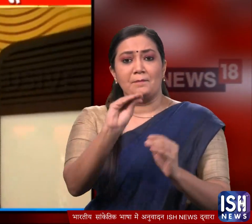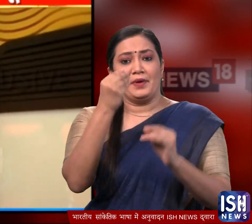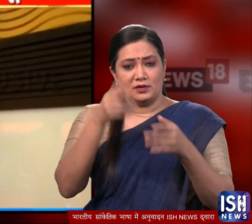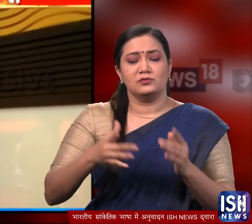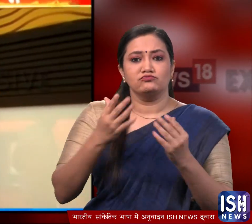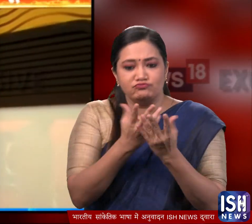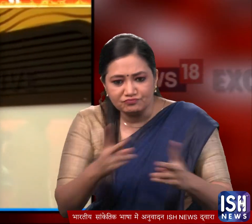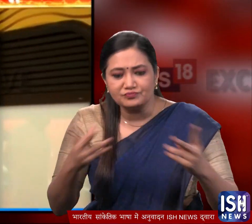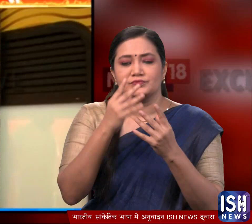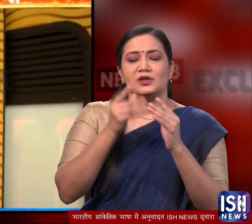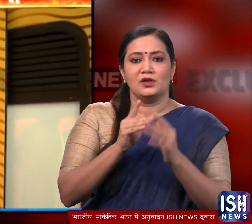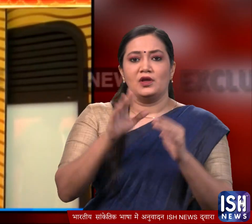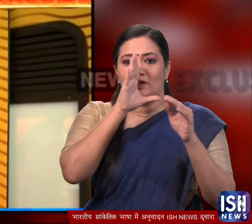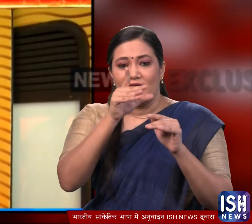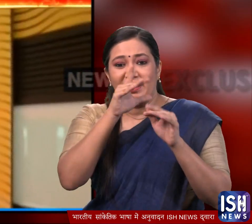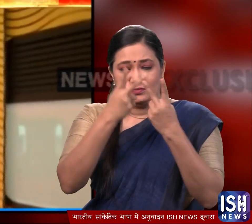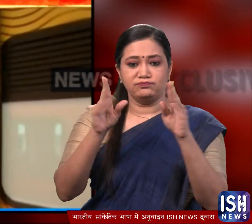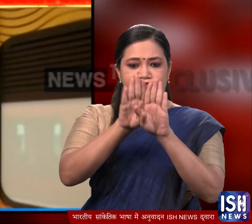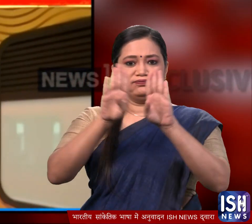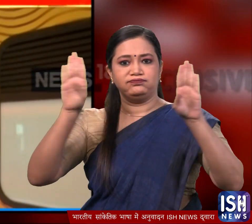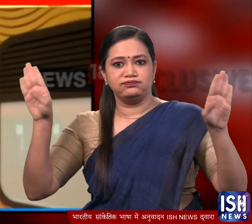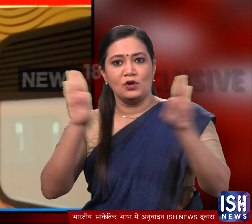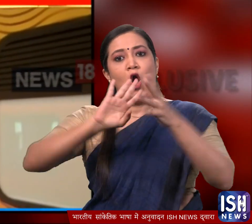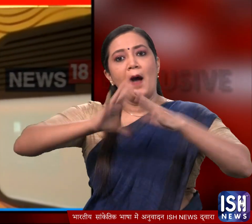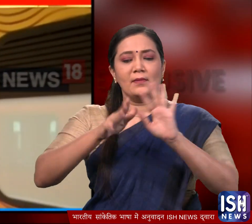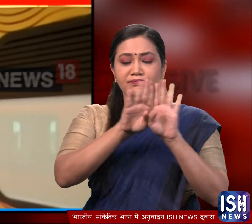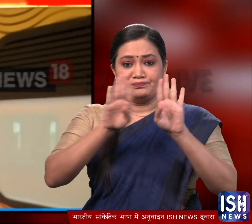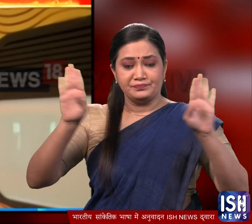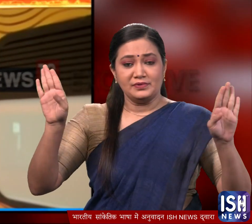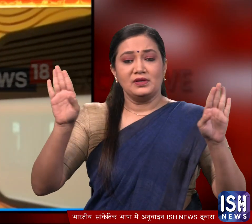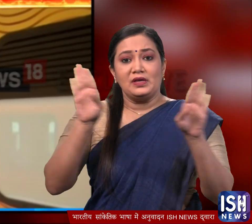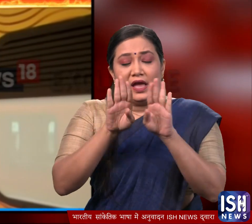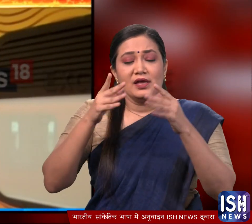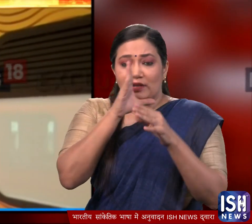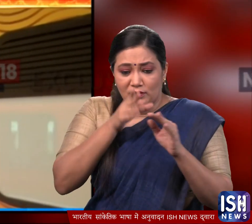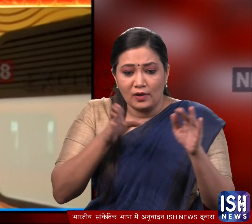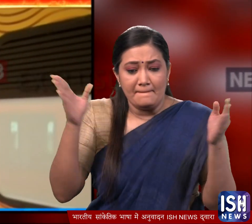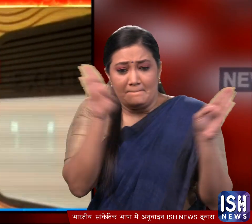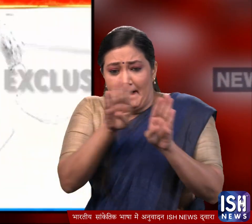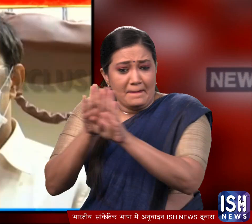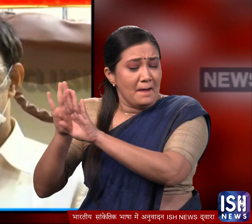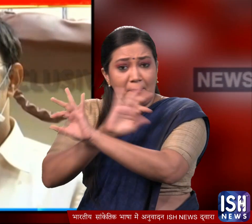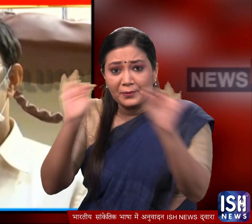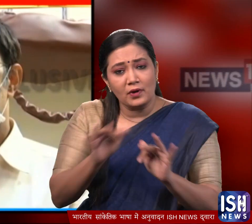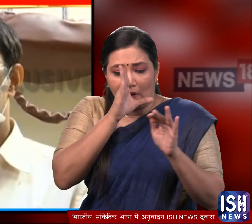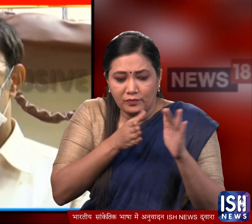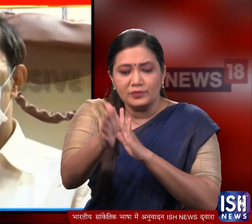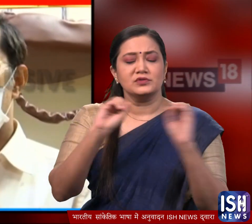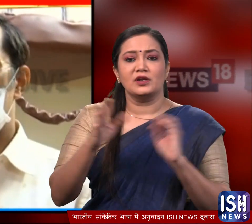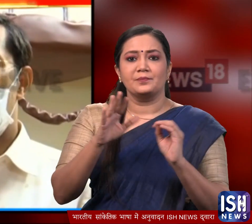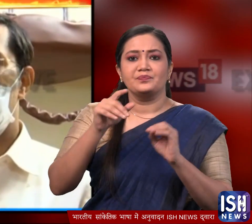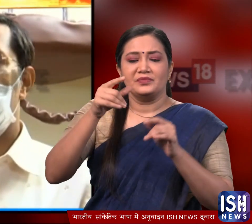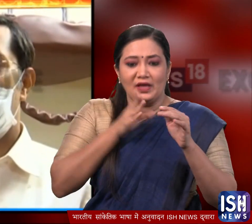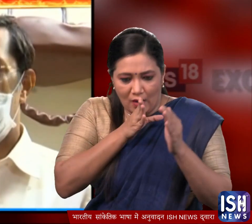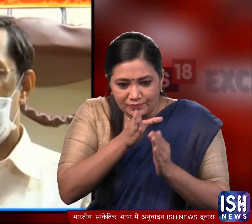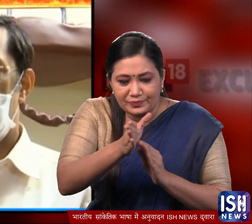है। ट्रेन के दरवाजे ऑटोमेटिक खुलेंगे और ट्रेन तब तक नहीं चलेगी जब तक उसके सभी दरवाजे बंद नहीं हो जाएंगे। चलती ट्रेन से चढ़ते समय या